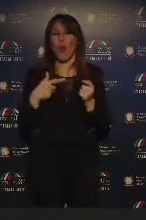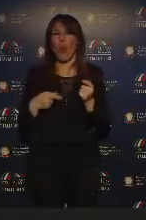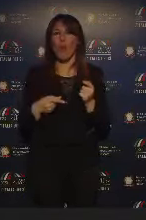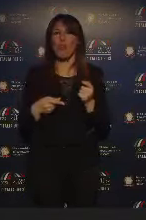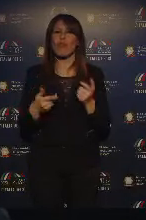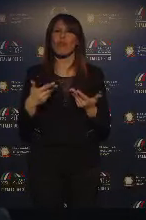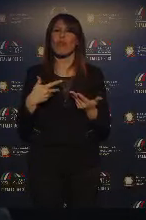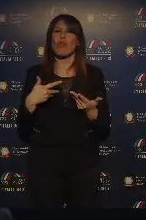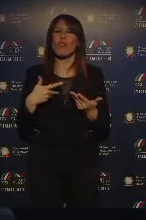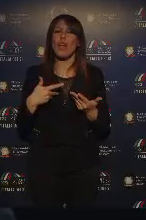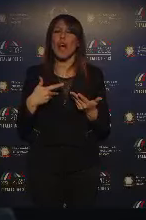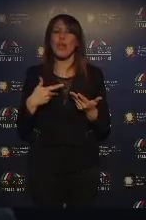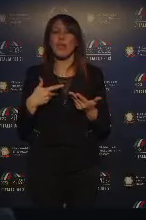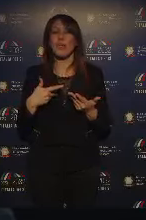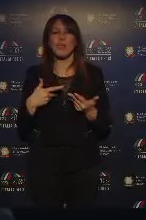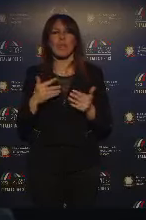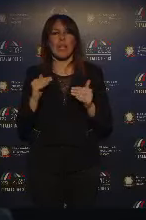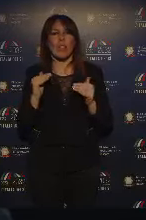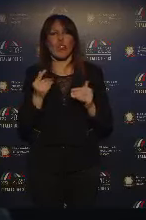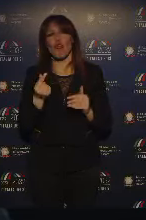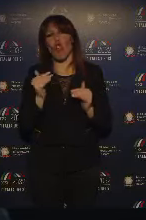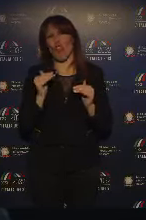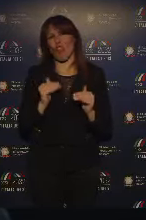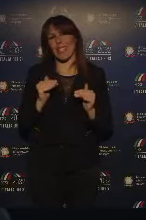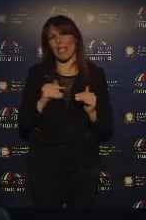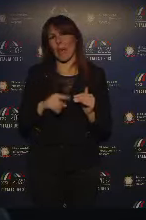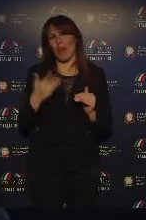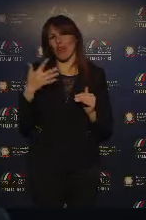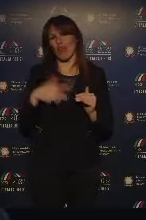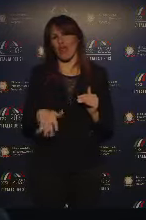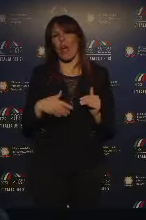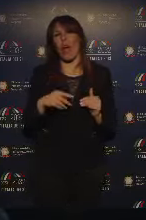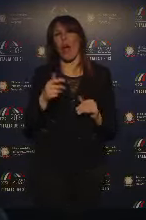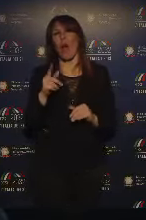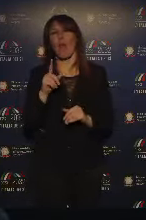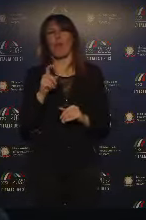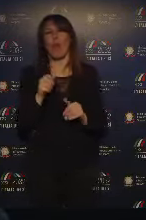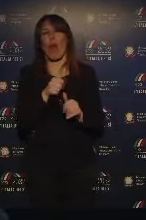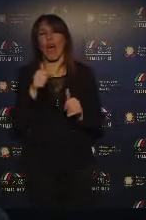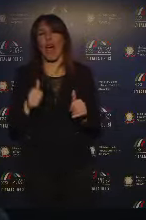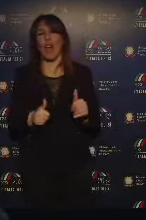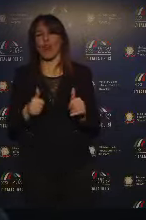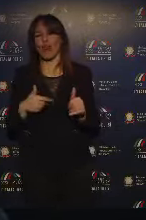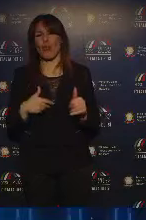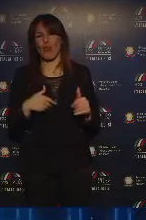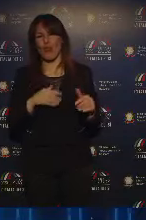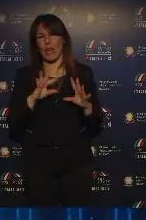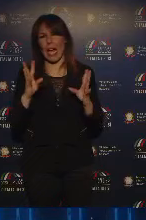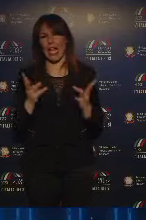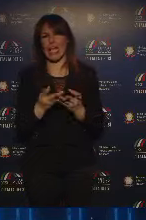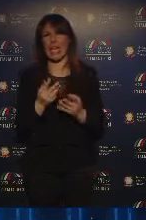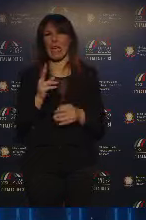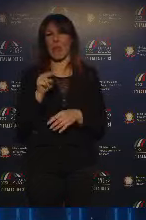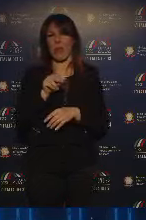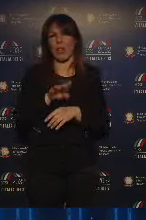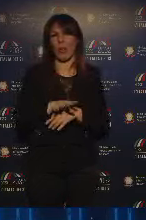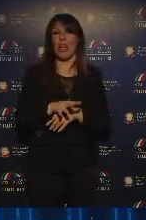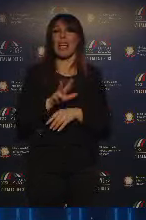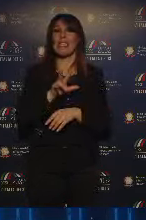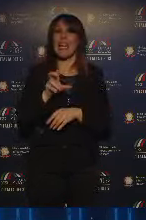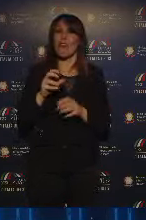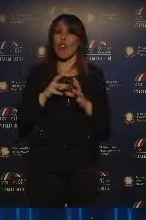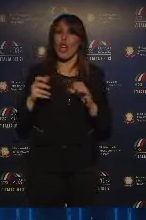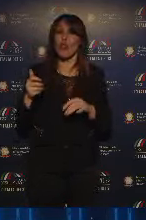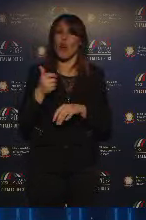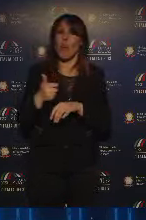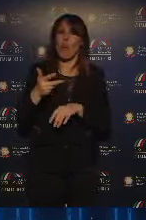sottostimati mi dicono che gli occupati già nel primo anno di cantiere quindi in questo 2024 saranno almeno 10.300 imprese coinvolte il bello